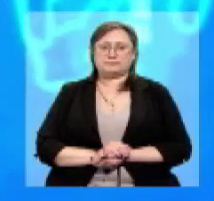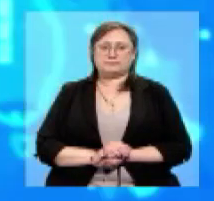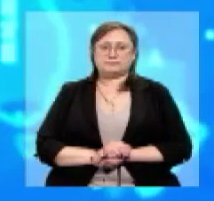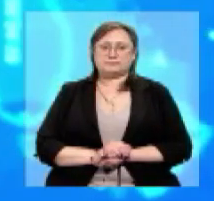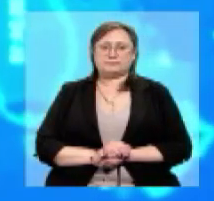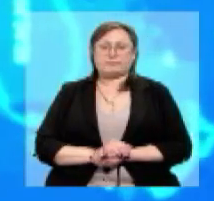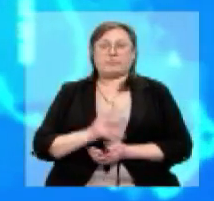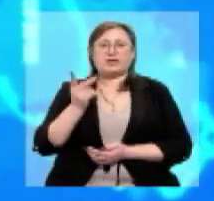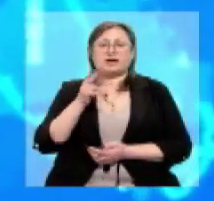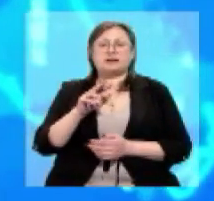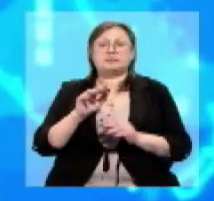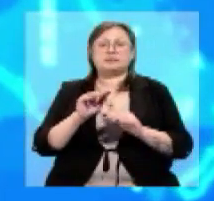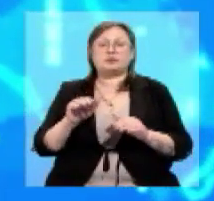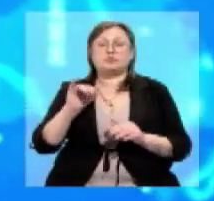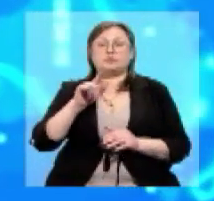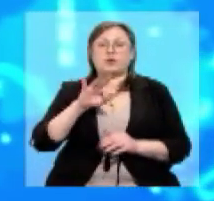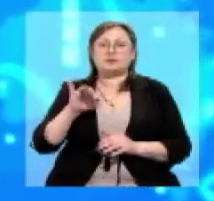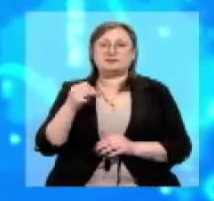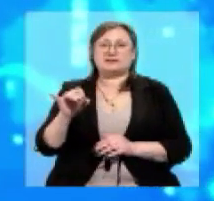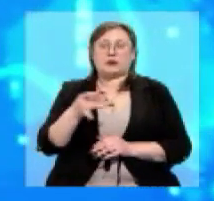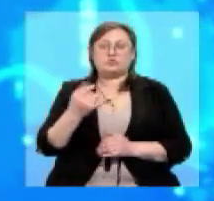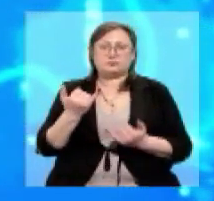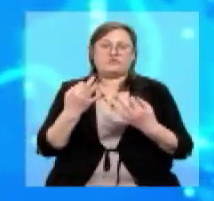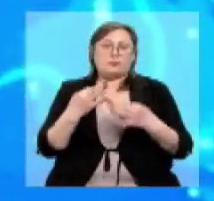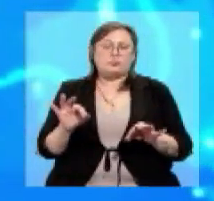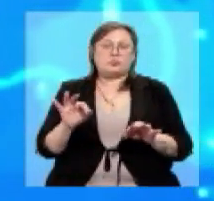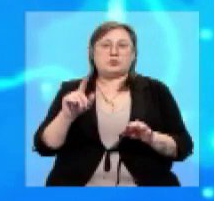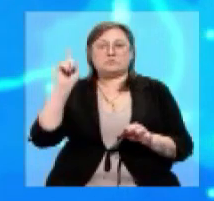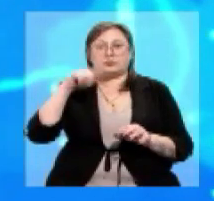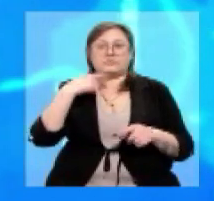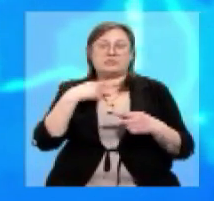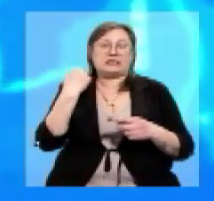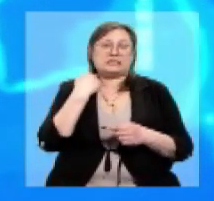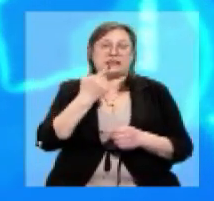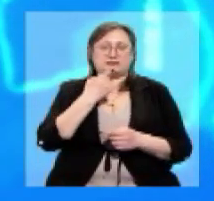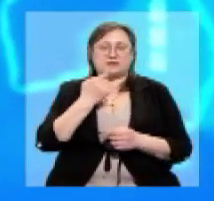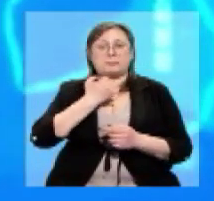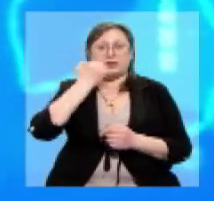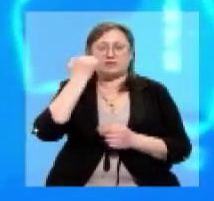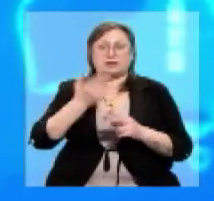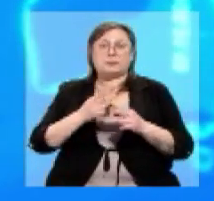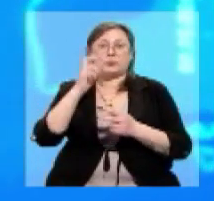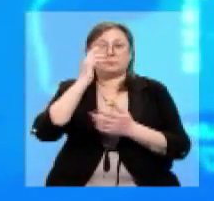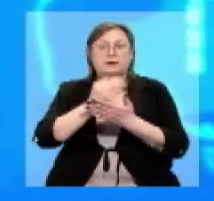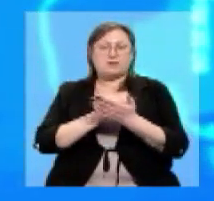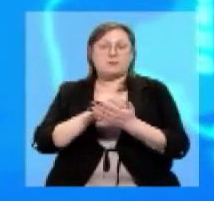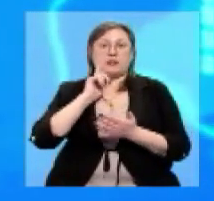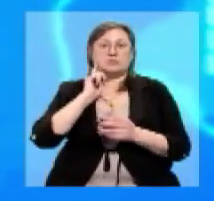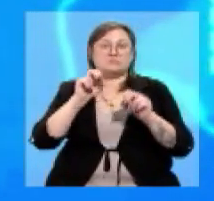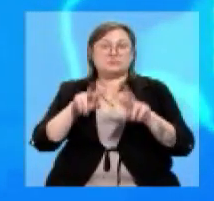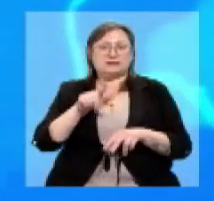Ұзынкөл ауданына қарасты Обаған ауылының балалары енді ағылшын тілін еркін әрі жетік меңгеретін болады. Өйткені